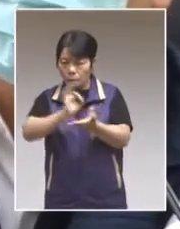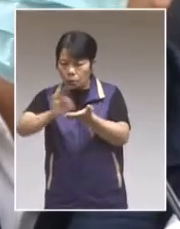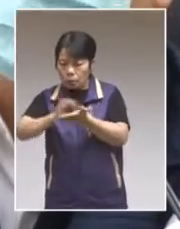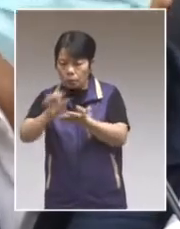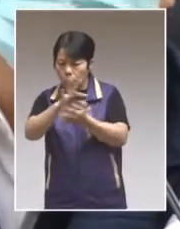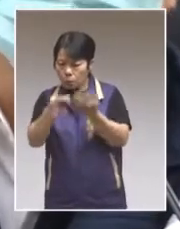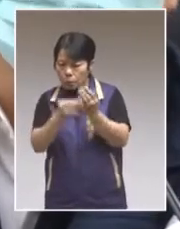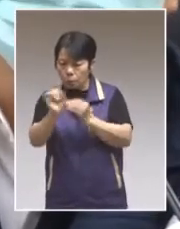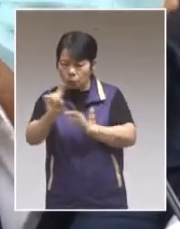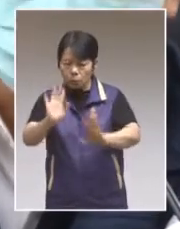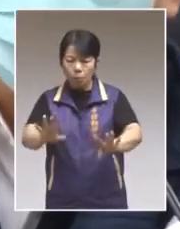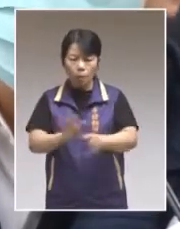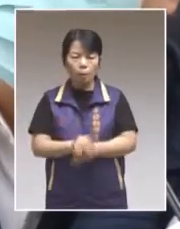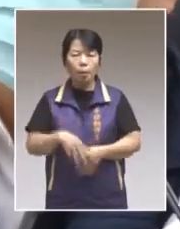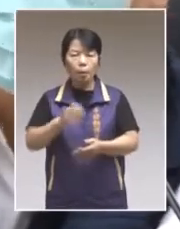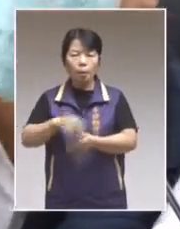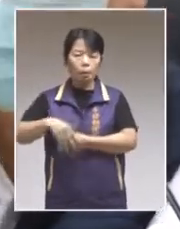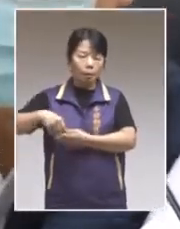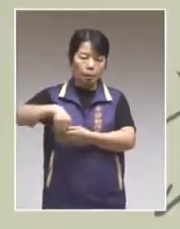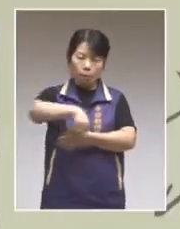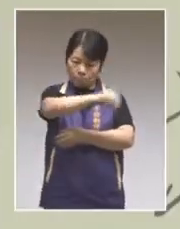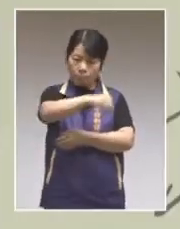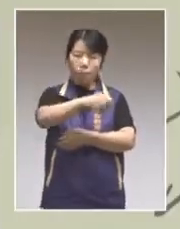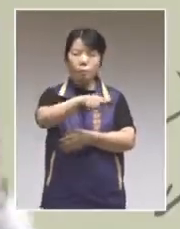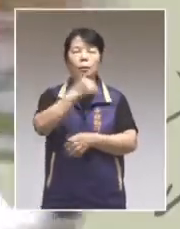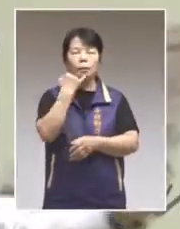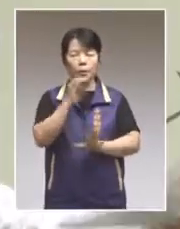我们的这些朋友能够拿到。